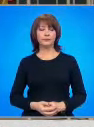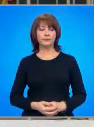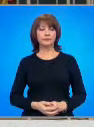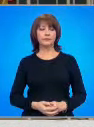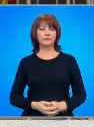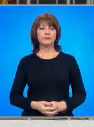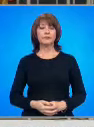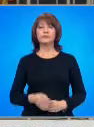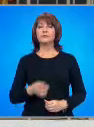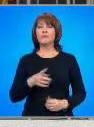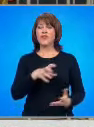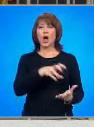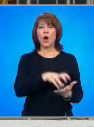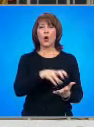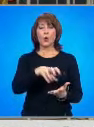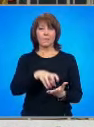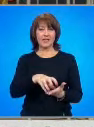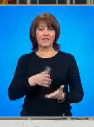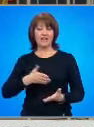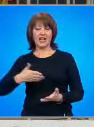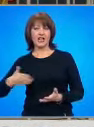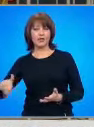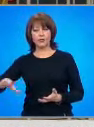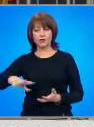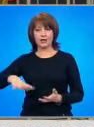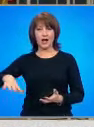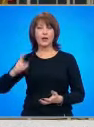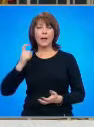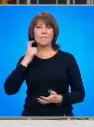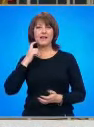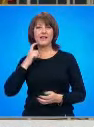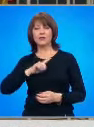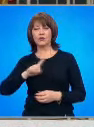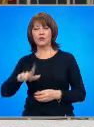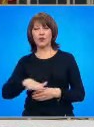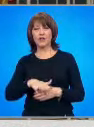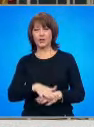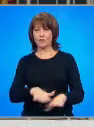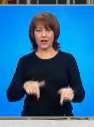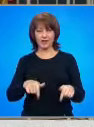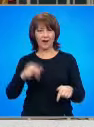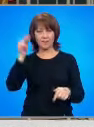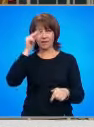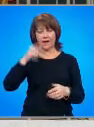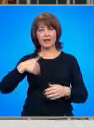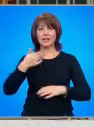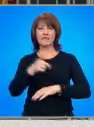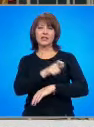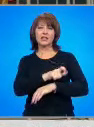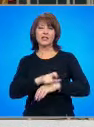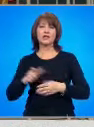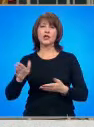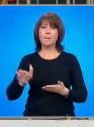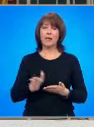8 са натовските бойни групи по източния фланг от Балтийско до Черно море. Тази, която е в България, следващата седмица ще